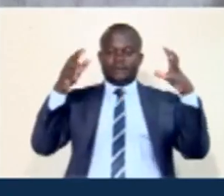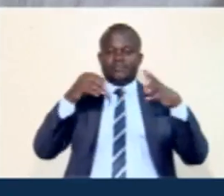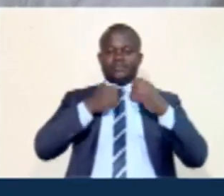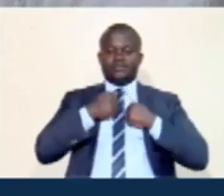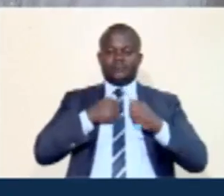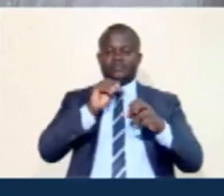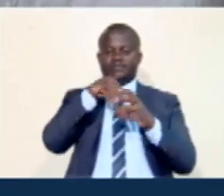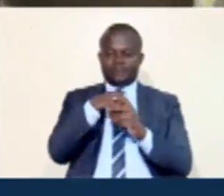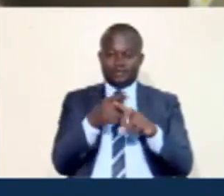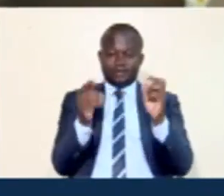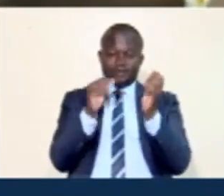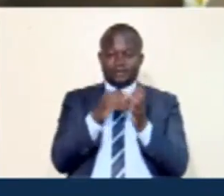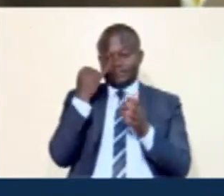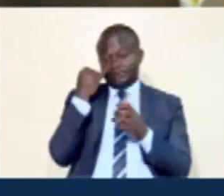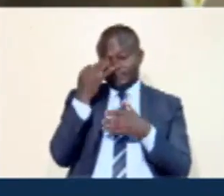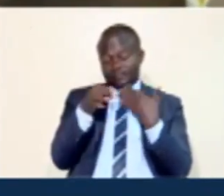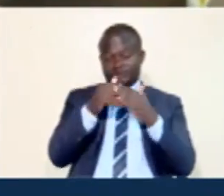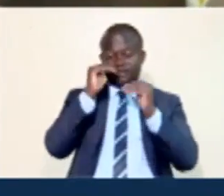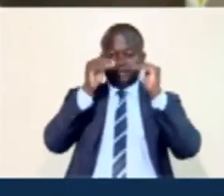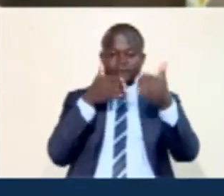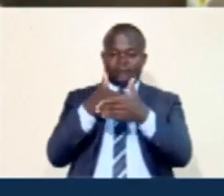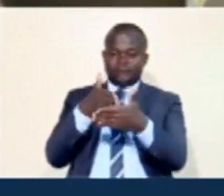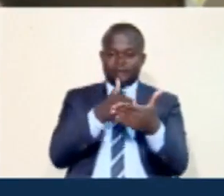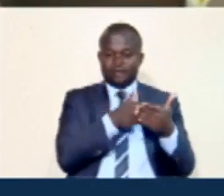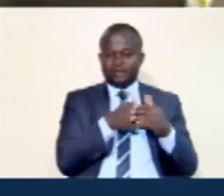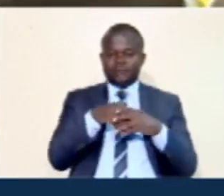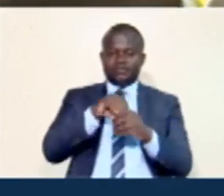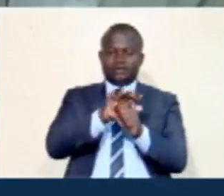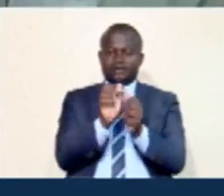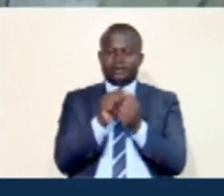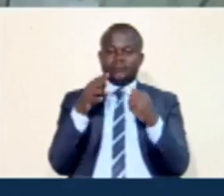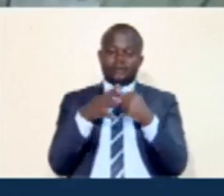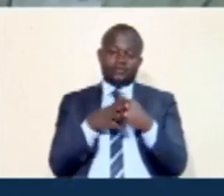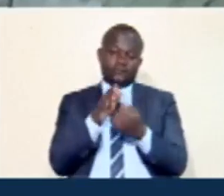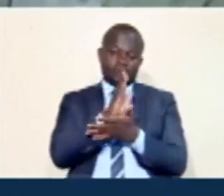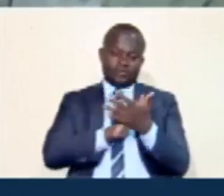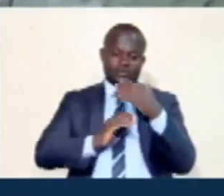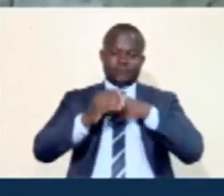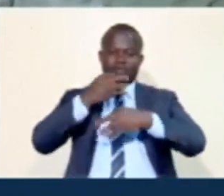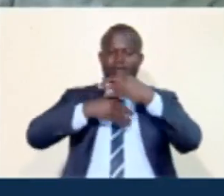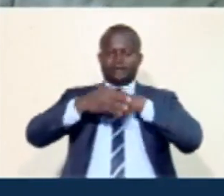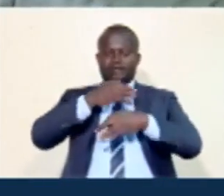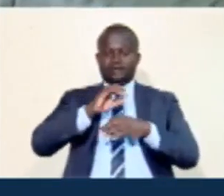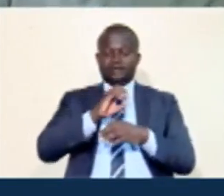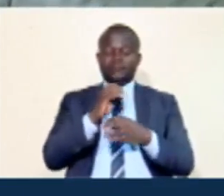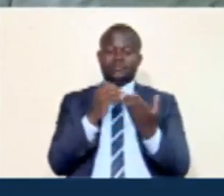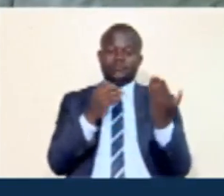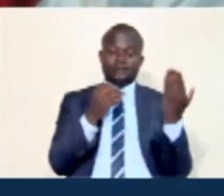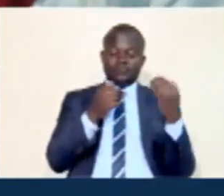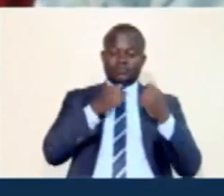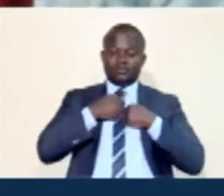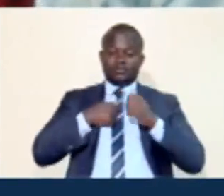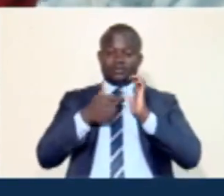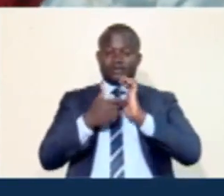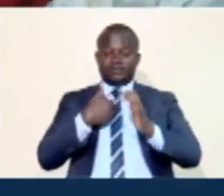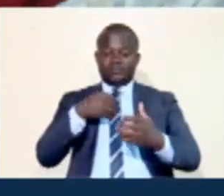Rwanda rurimo. Icyakora ngo nubwo uru rwego rwakomwe mu nkokora na COVID-19, bamwe mu banyenganda bo mu Rwanda bavuga ko iki cyorezo cyaberetse